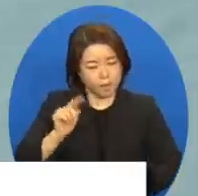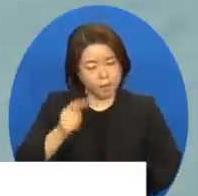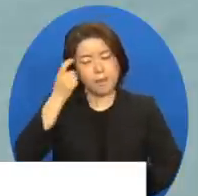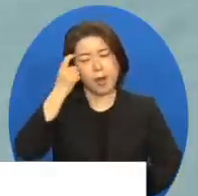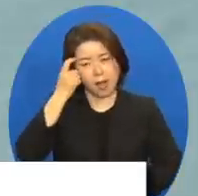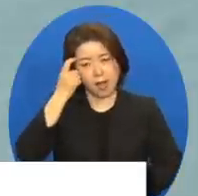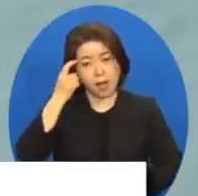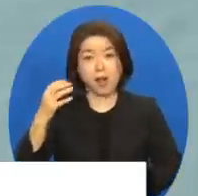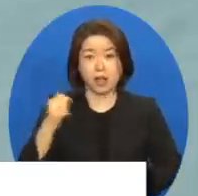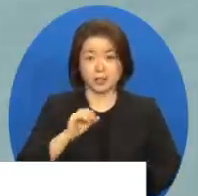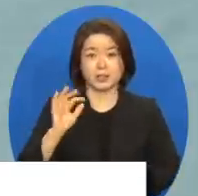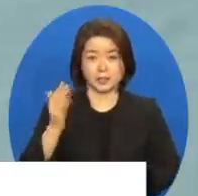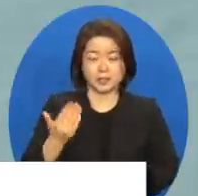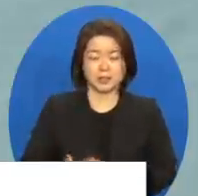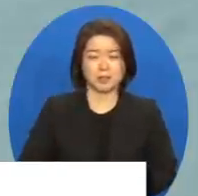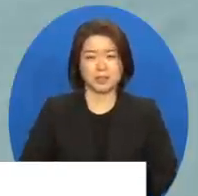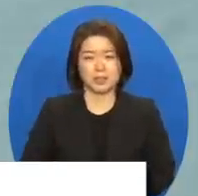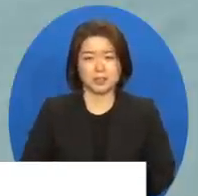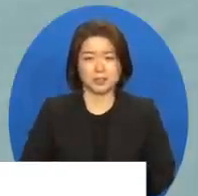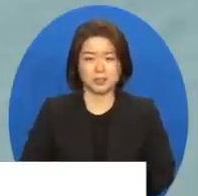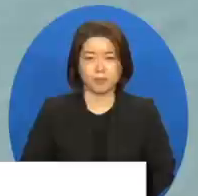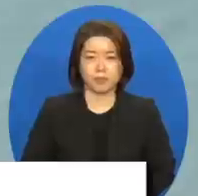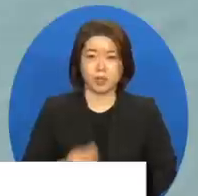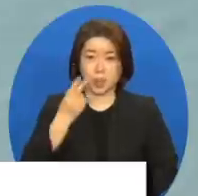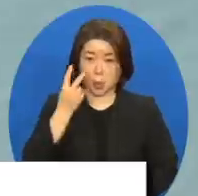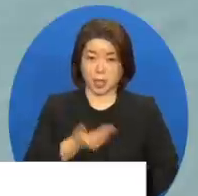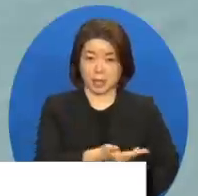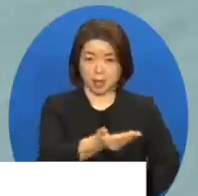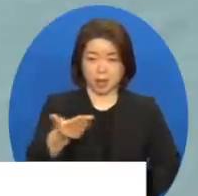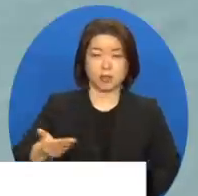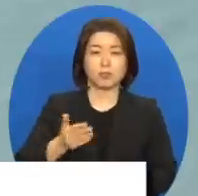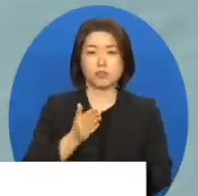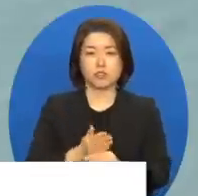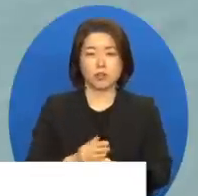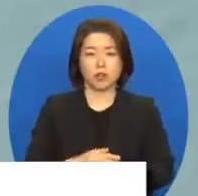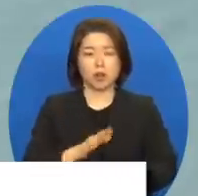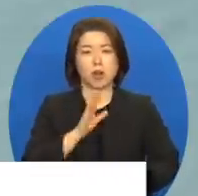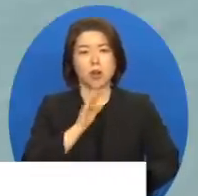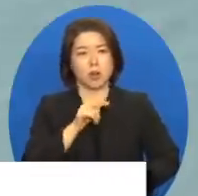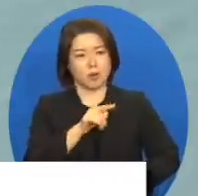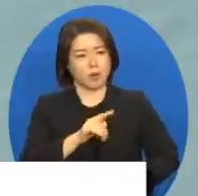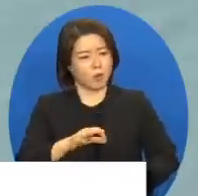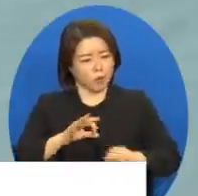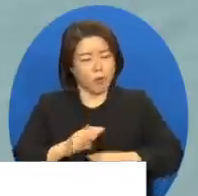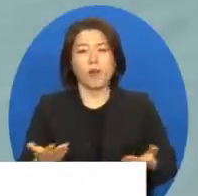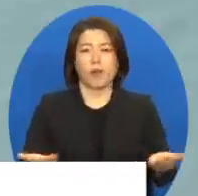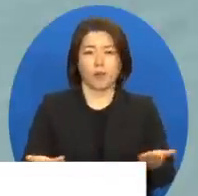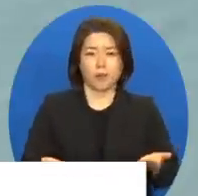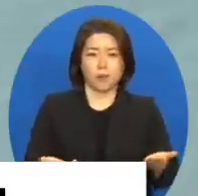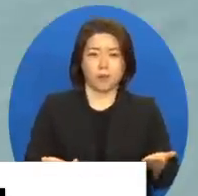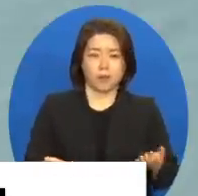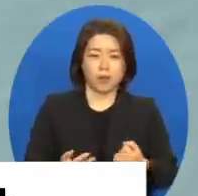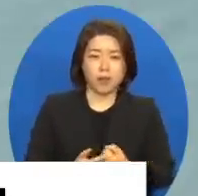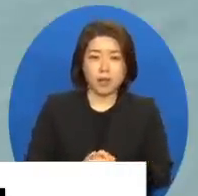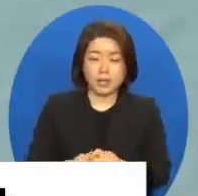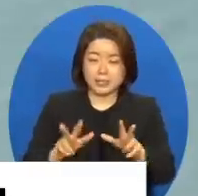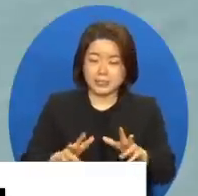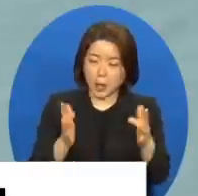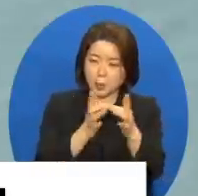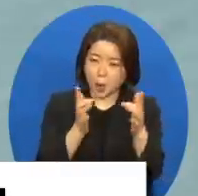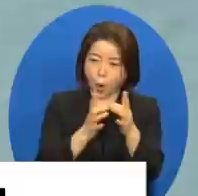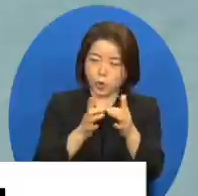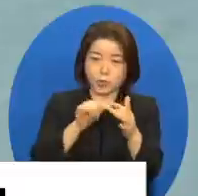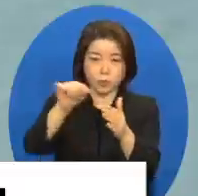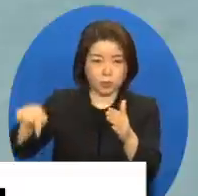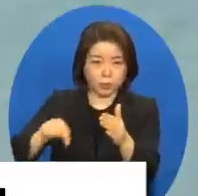그런 생각이 들었습니다. 혹시 여러분 중에 아, 그건 정말 놀라운 일이군요. 지금 온라인